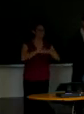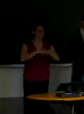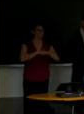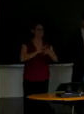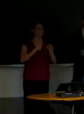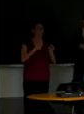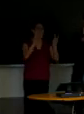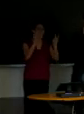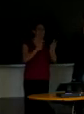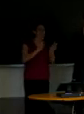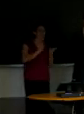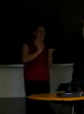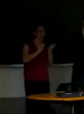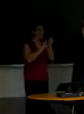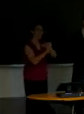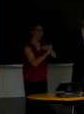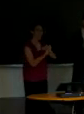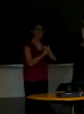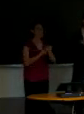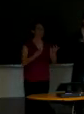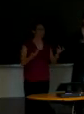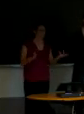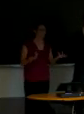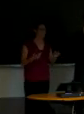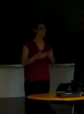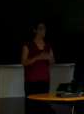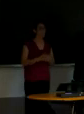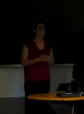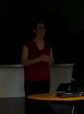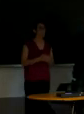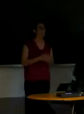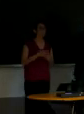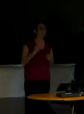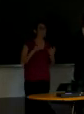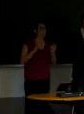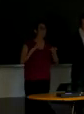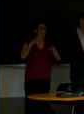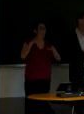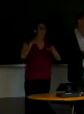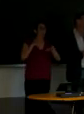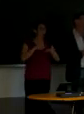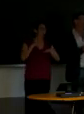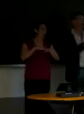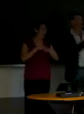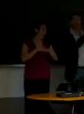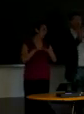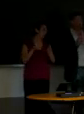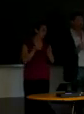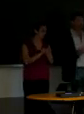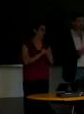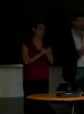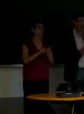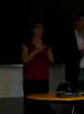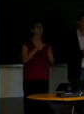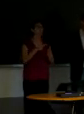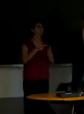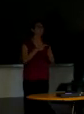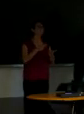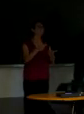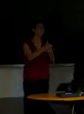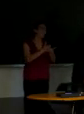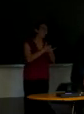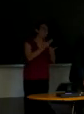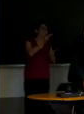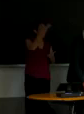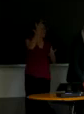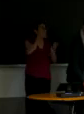uno. Tutto quanto troverà spazio con l'applicazione di quei principi che voi avete acquisito nel primo anno e mezzo.